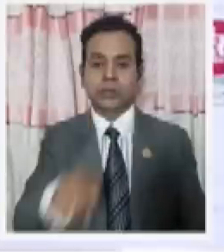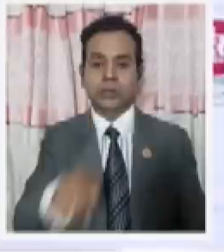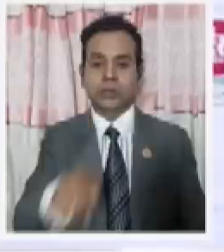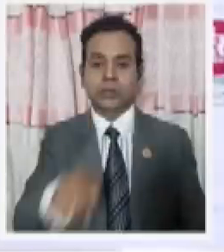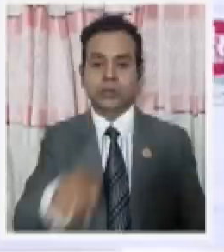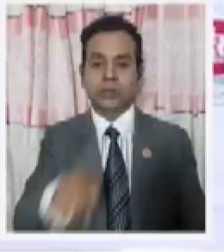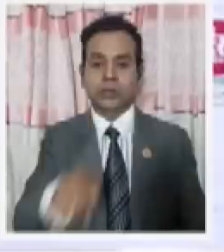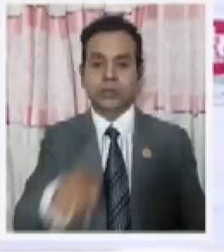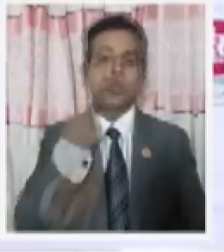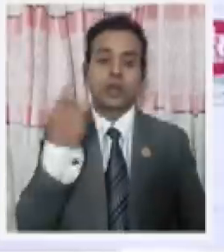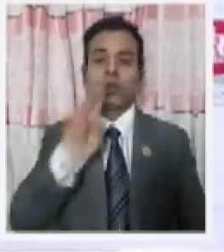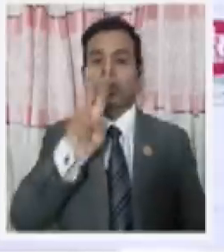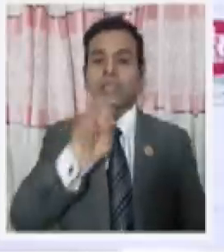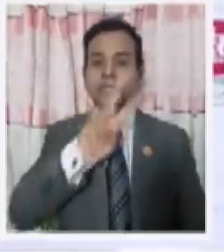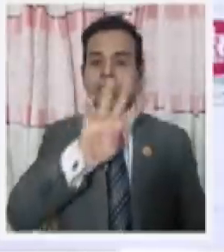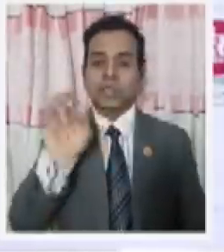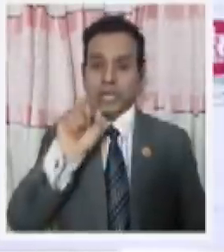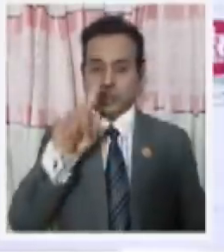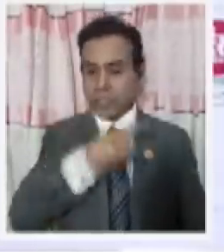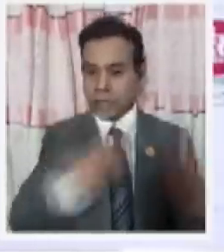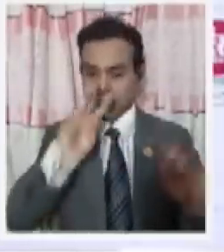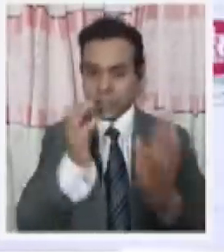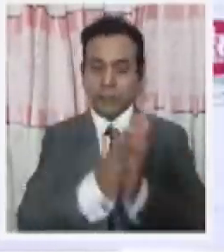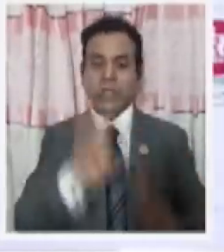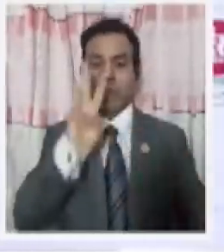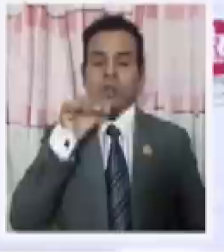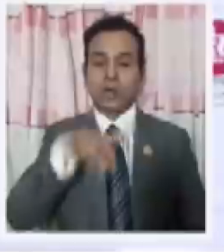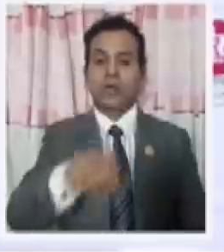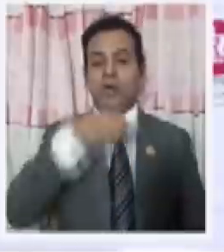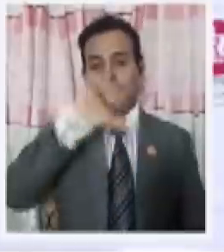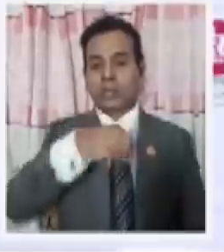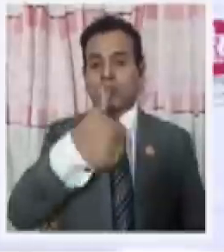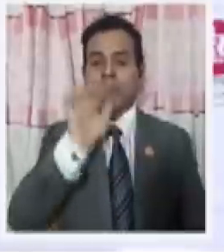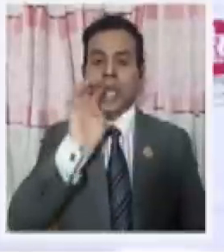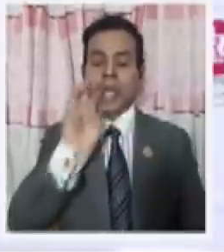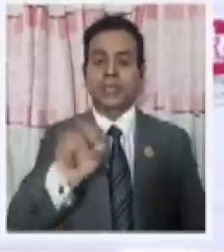334,044 জন। বর্তমানে কোয়ারেন্টাইনে আছেন 62,211 জন।